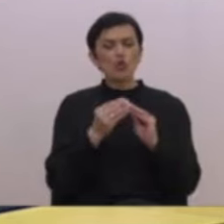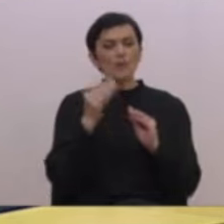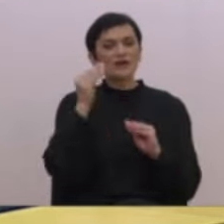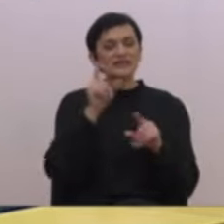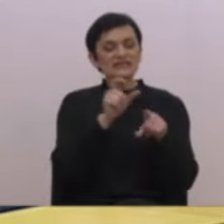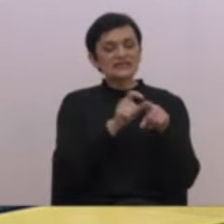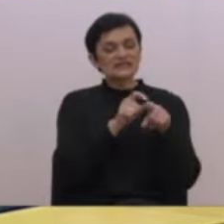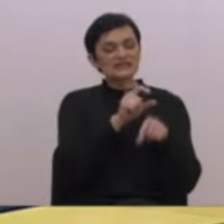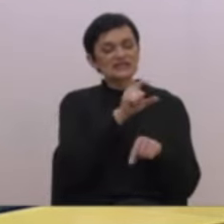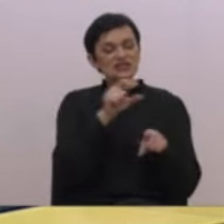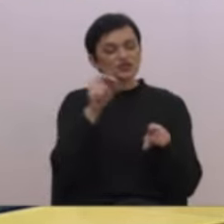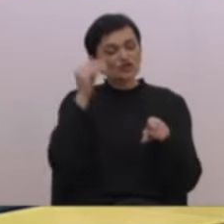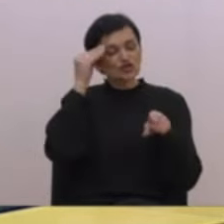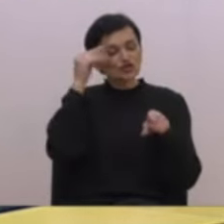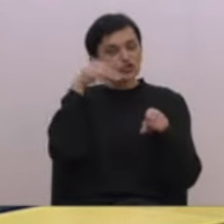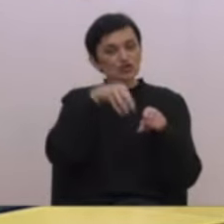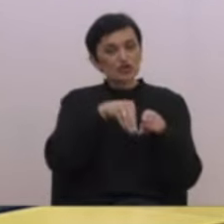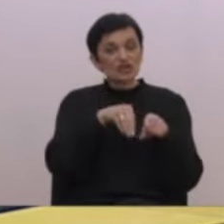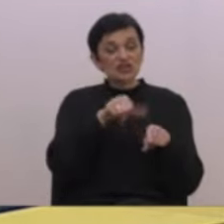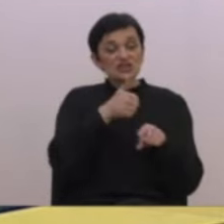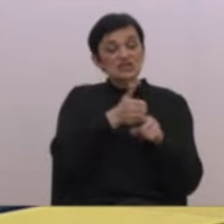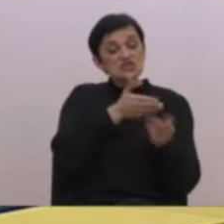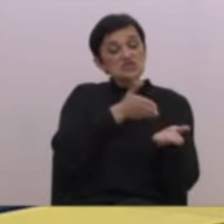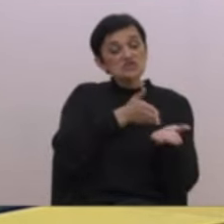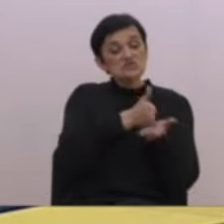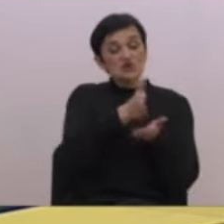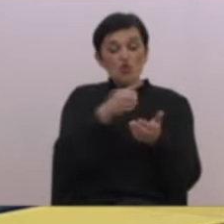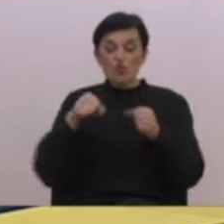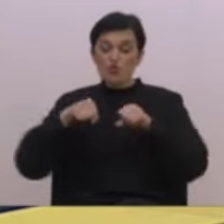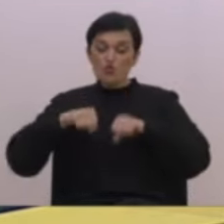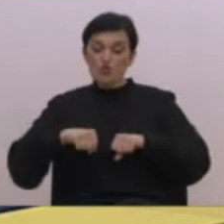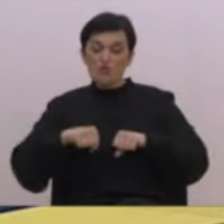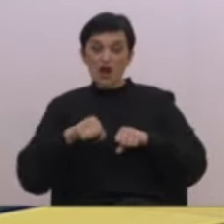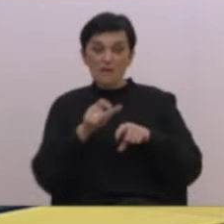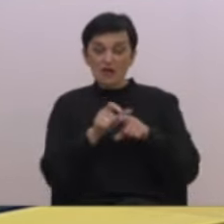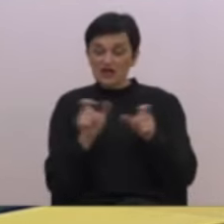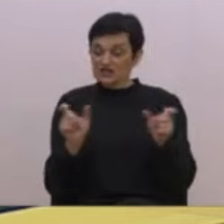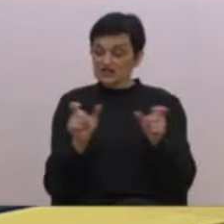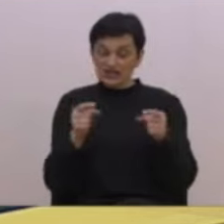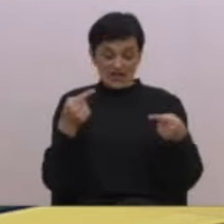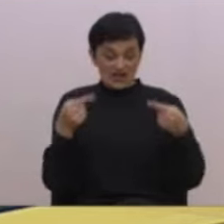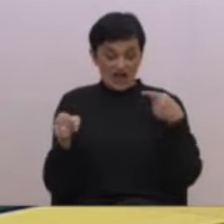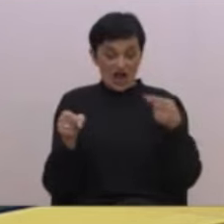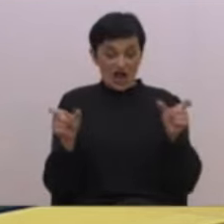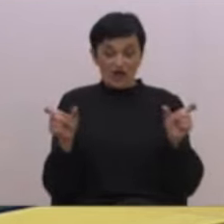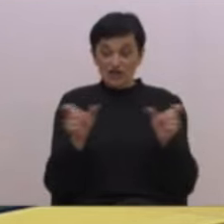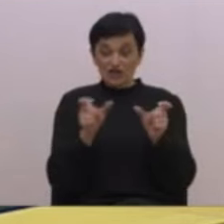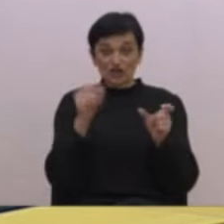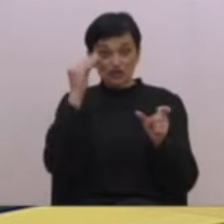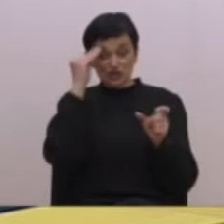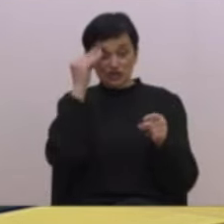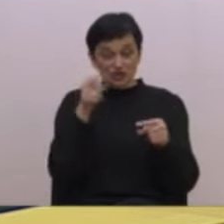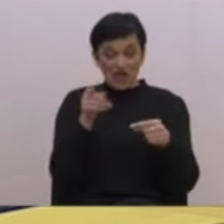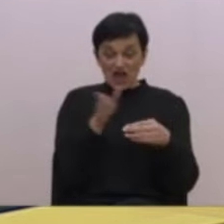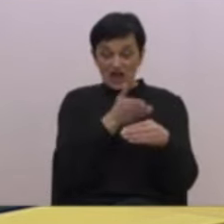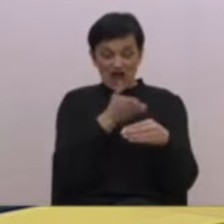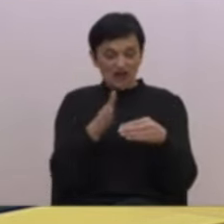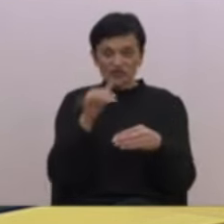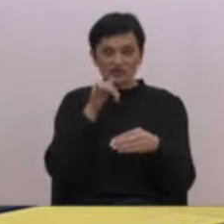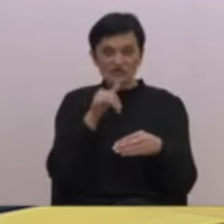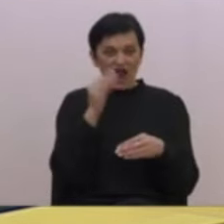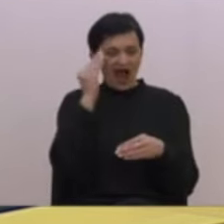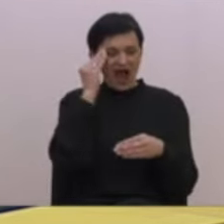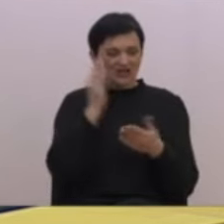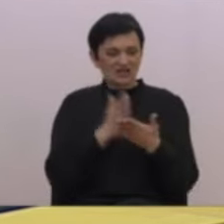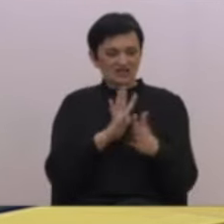შინაარსში. უფლებები და პრივილეგიები განსხვავებული სიტყვა. აი სანამ ამ ორ სიტყვას შორის შინაარსს ვერ გაარჩევთ, არაფერი არ გამოვა. აზრი არ